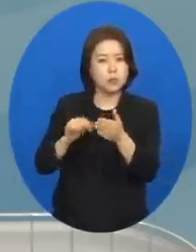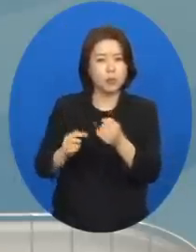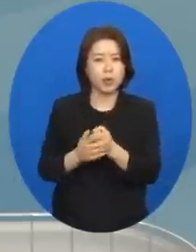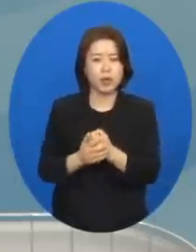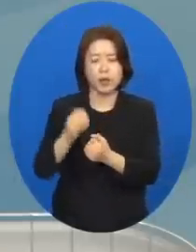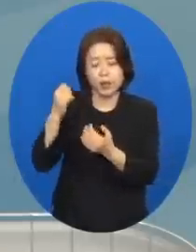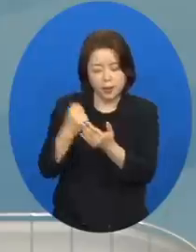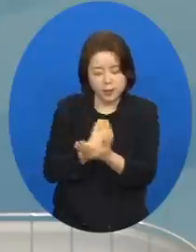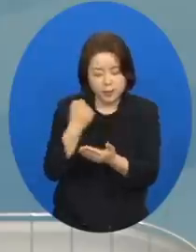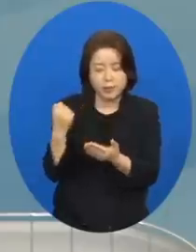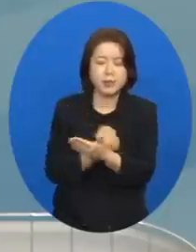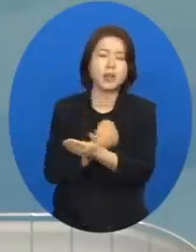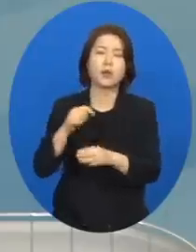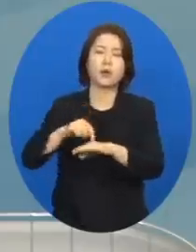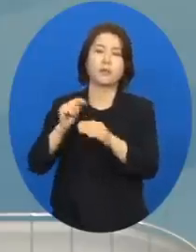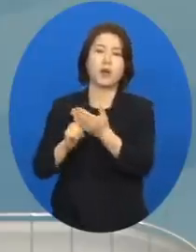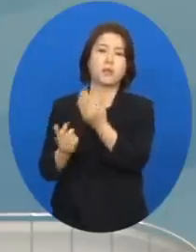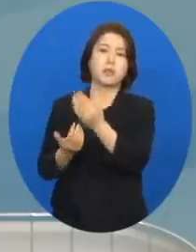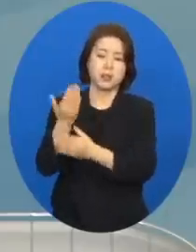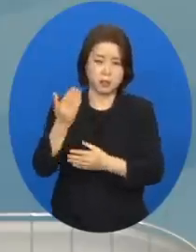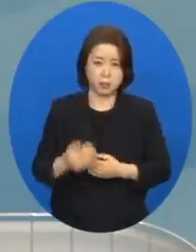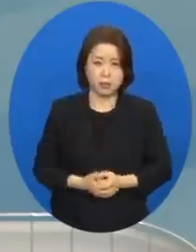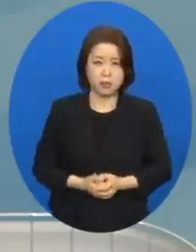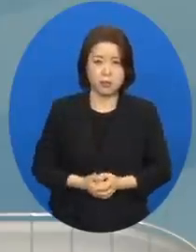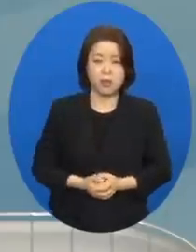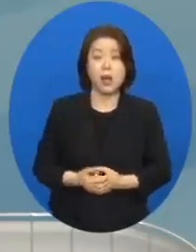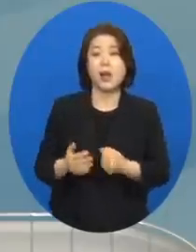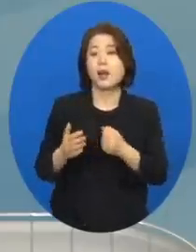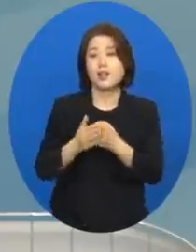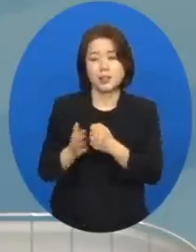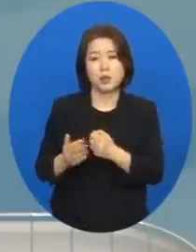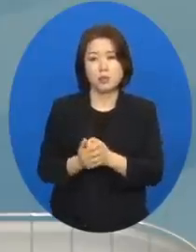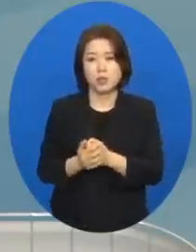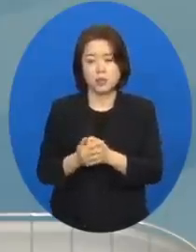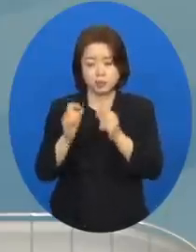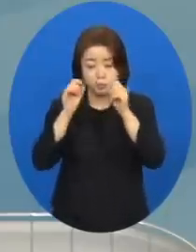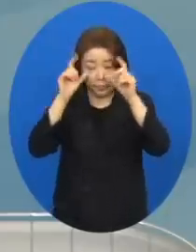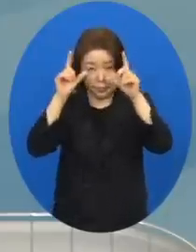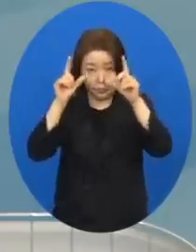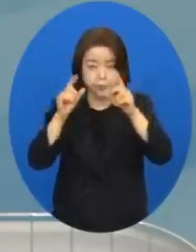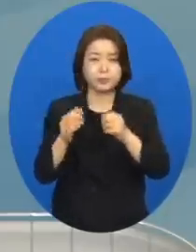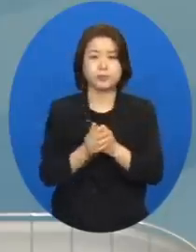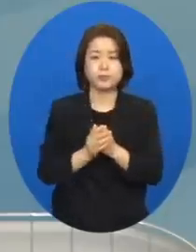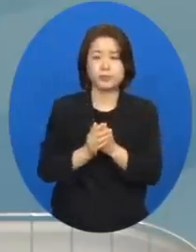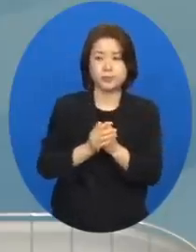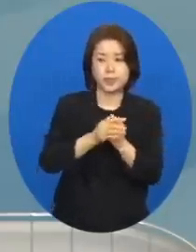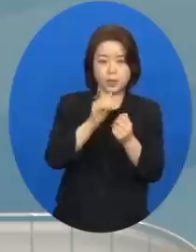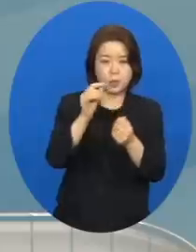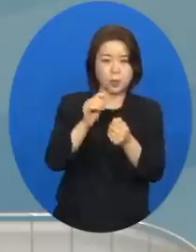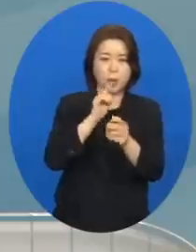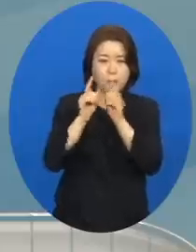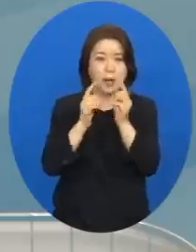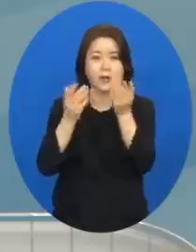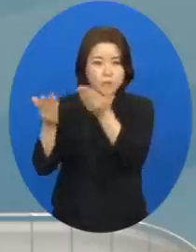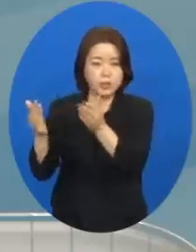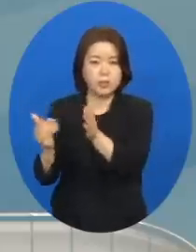너무 안타까운 마음이 일어나는 거예요. 그래서 일어나서 그런 말씀을